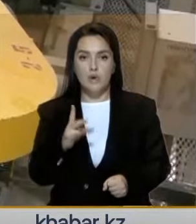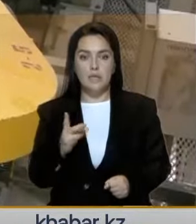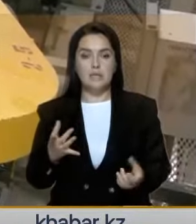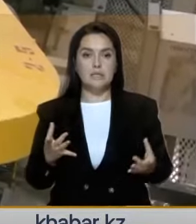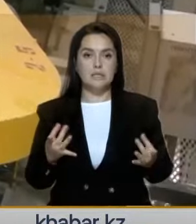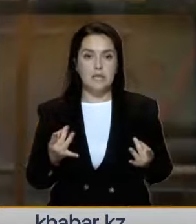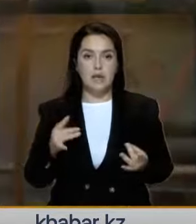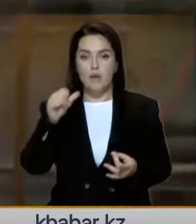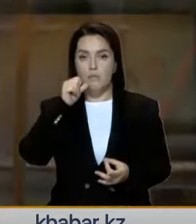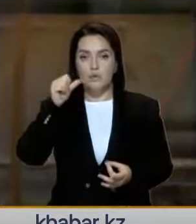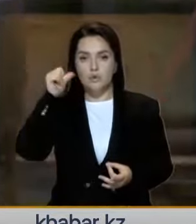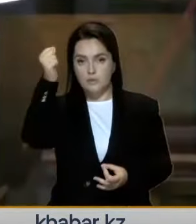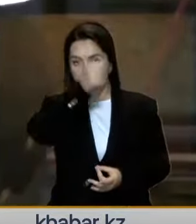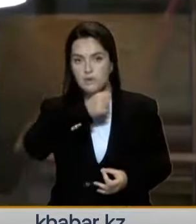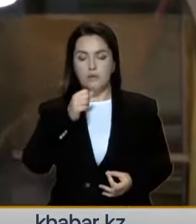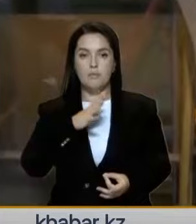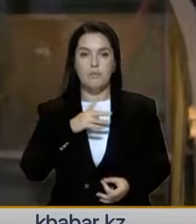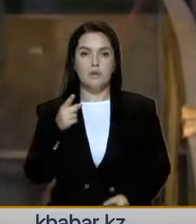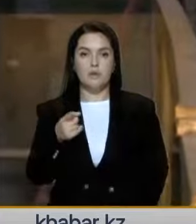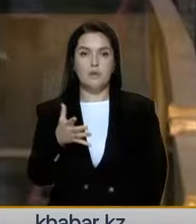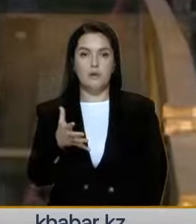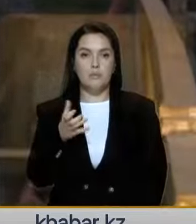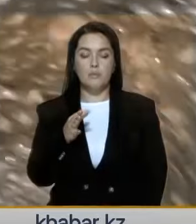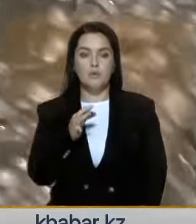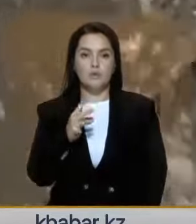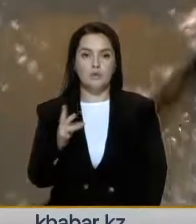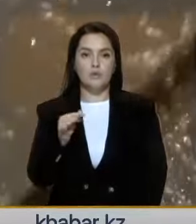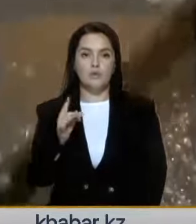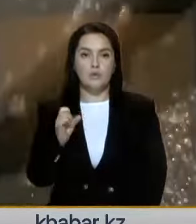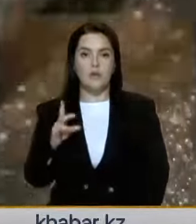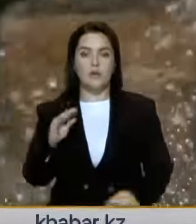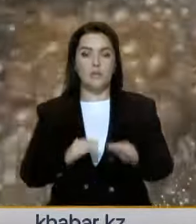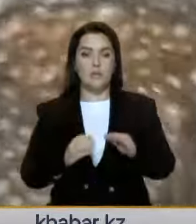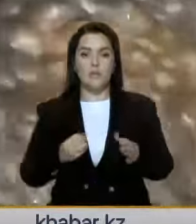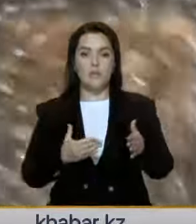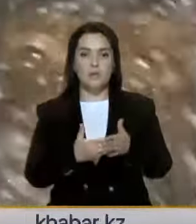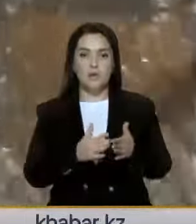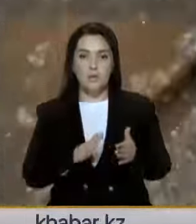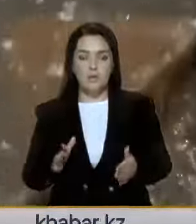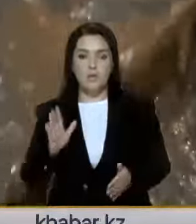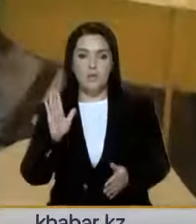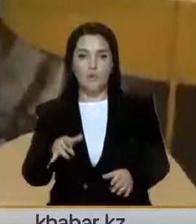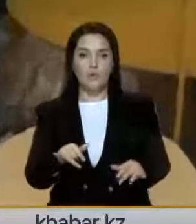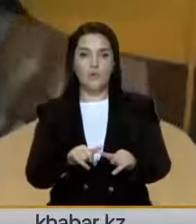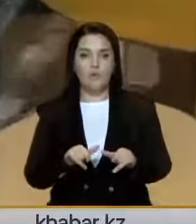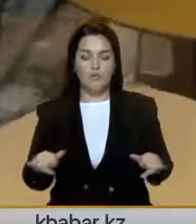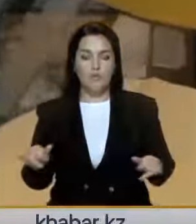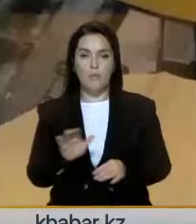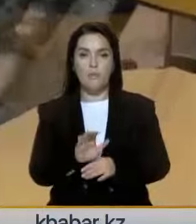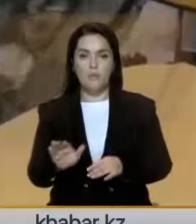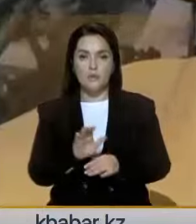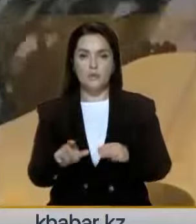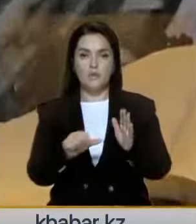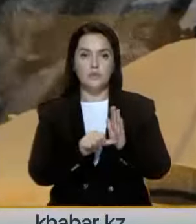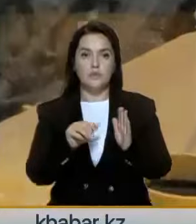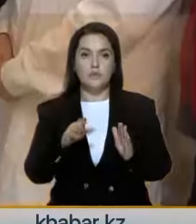Только в прошлом году здесь произвели свыше 1500 тонн урановой продукции. Но это не предел. Комбинат намерен увеличить мощность выпуска до 6000